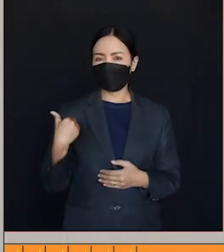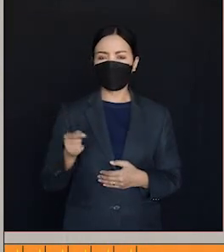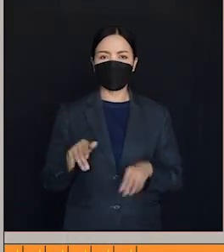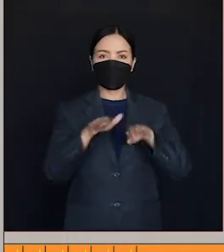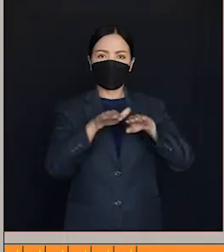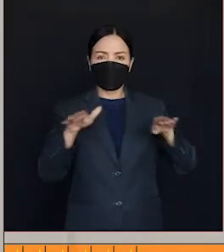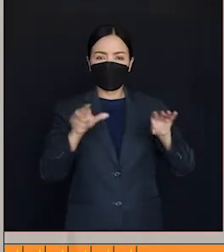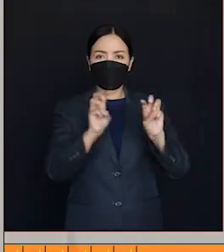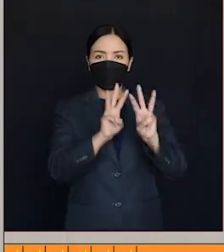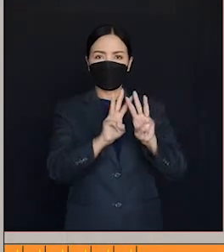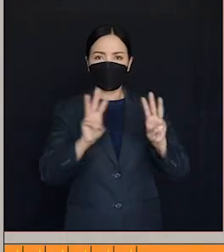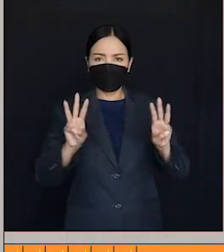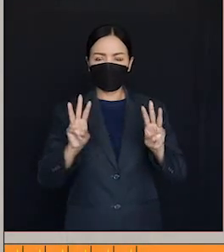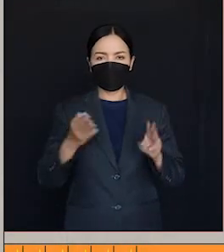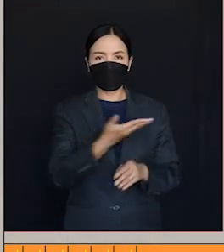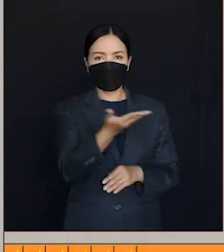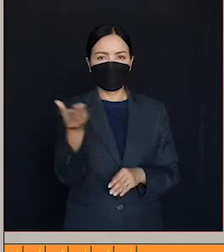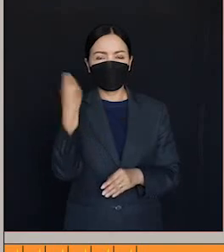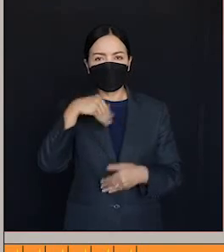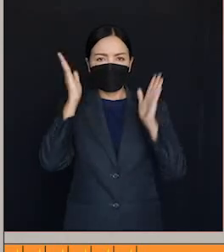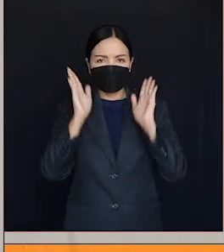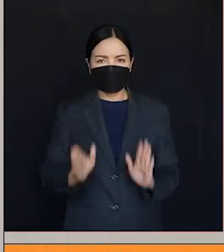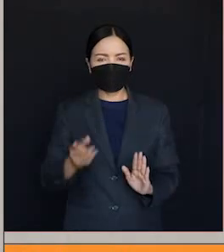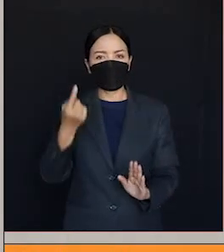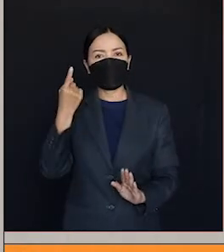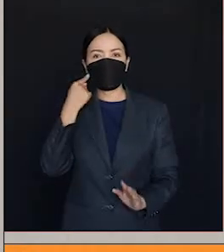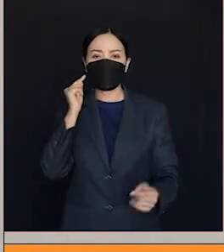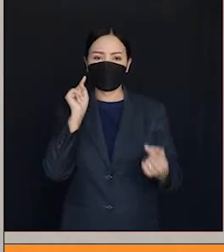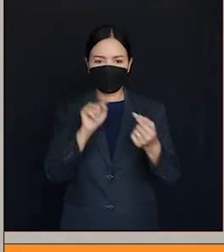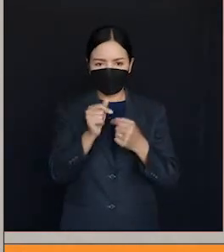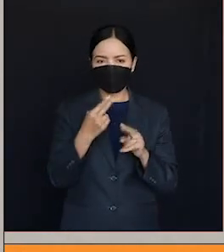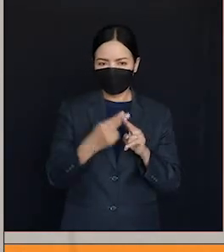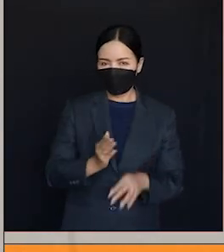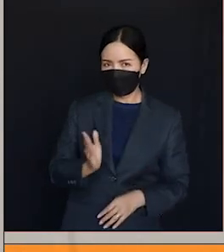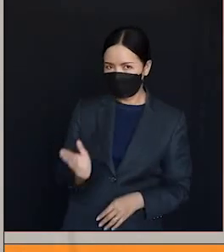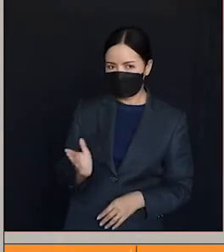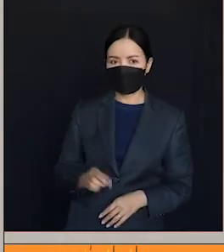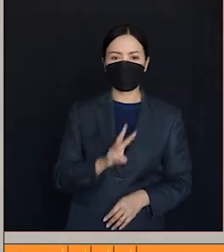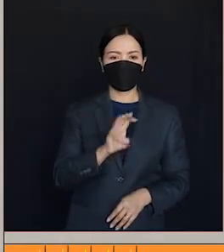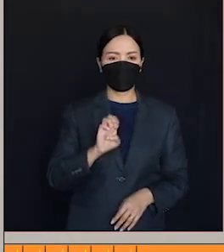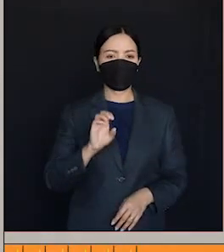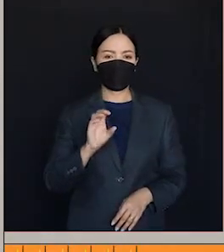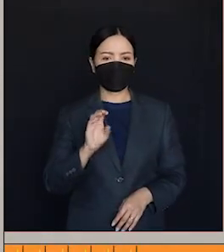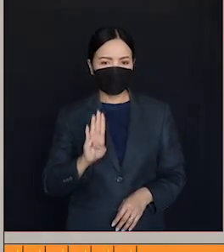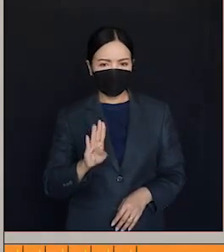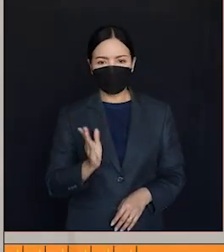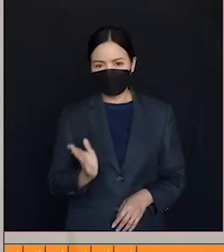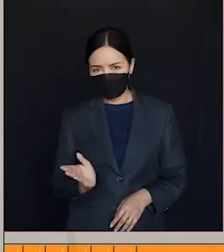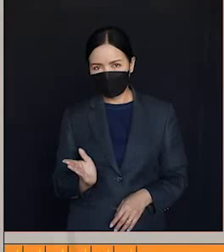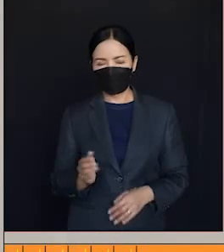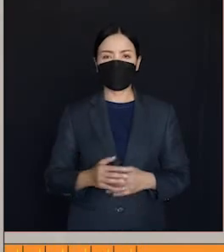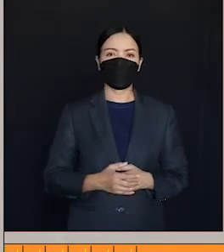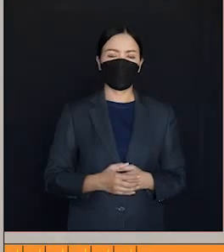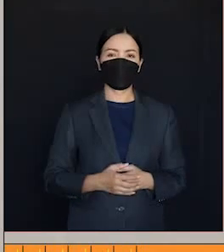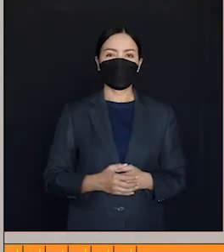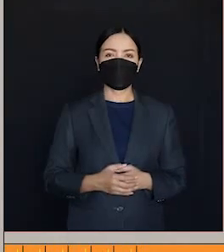านเว็บไซต์ที่ทุกคนเข้าถึงมาได้เราเรียกว่าเว็บcontent accessibility